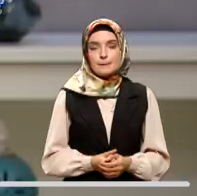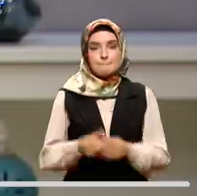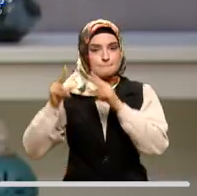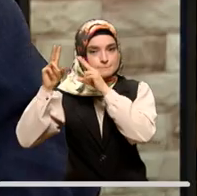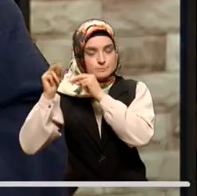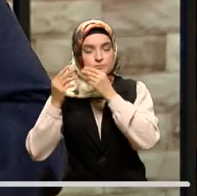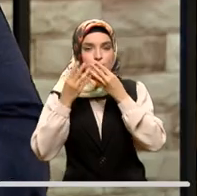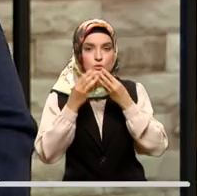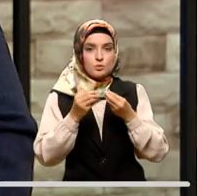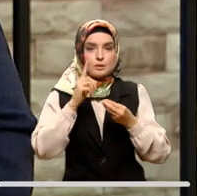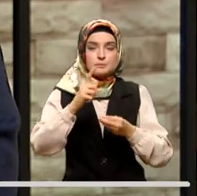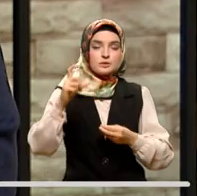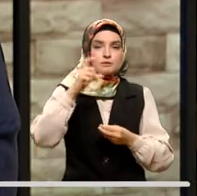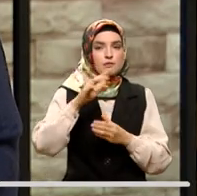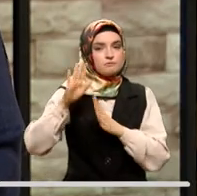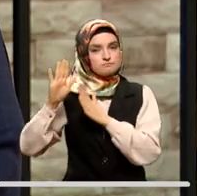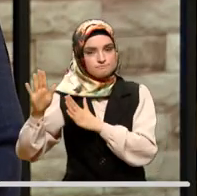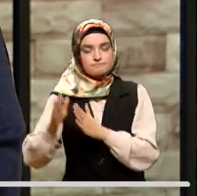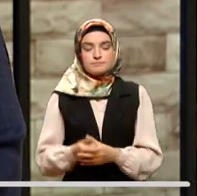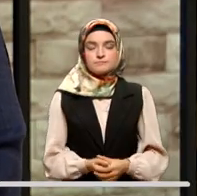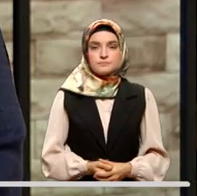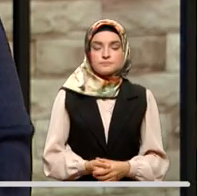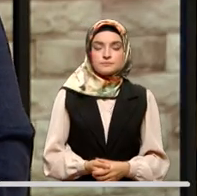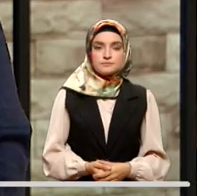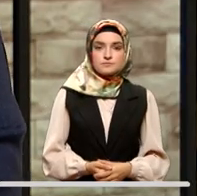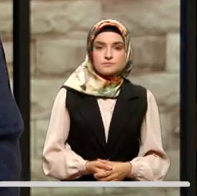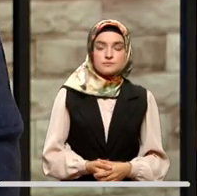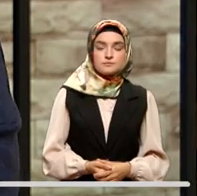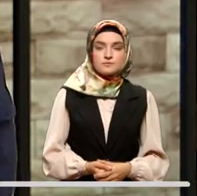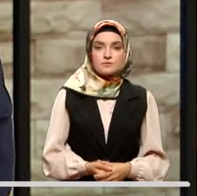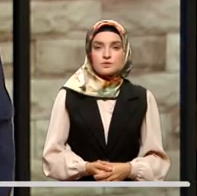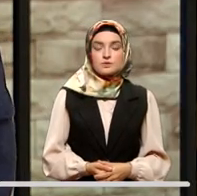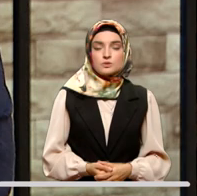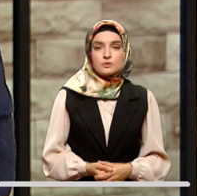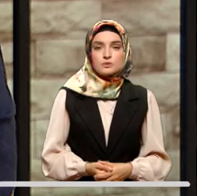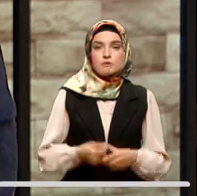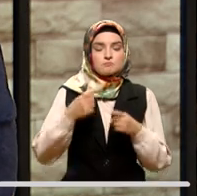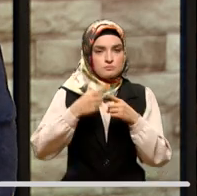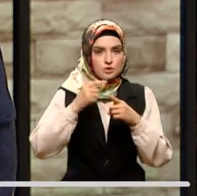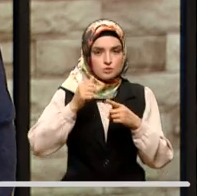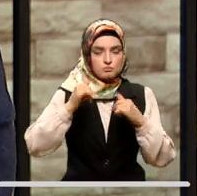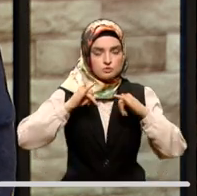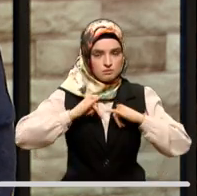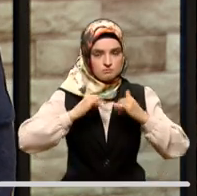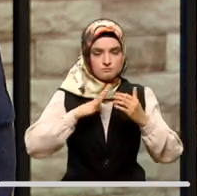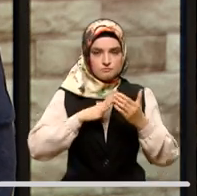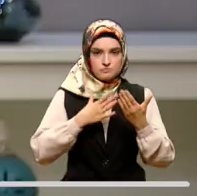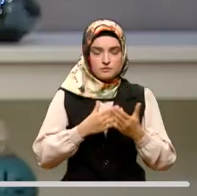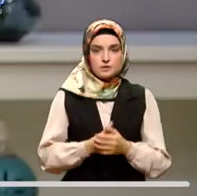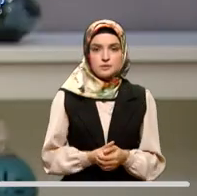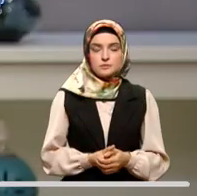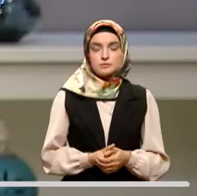bütün bir ay orada. Yatılı olan bir ay boyunca gidecek. Pazar günleri tatil. Kamp gibi hocam, bir yaz kampı gibi olacak. Yaz kampı gibi, evet.